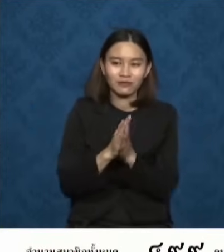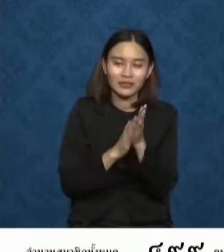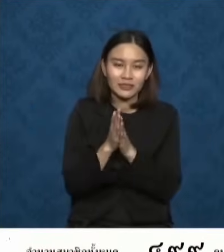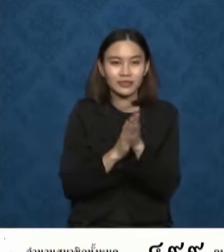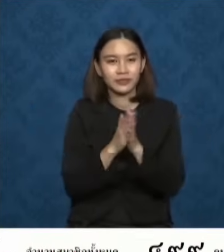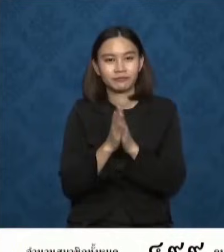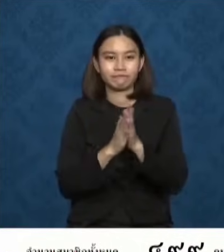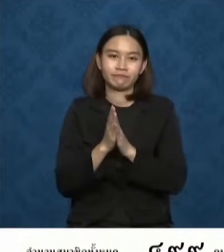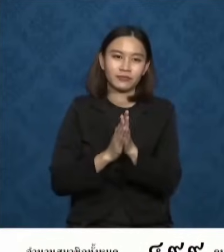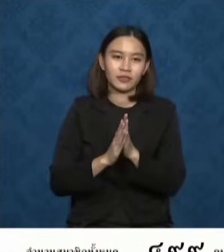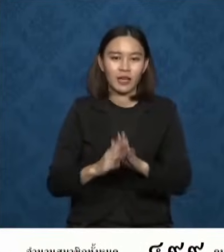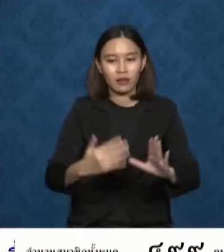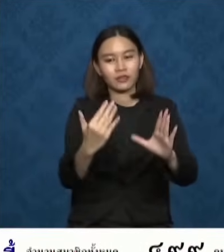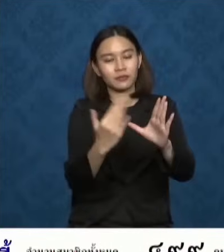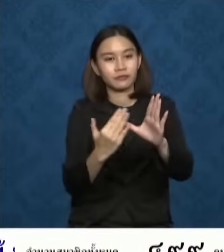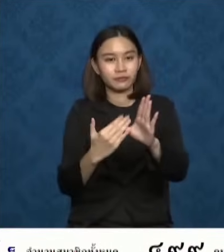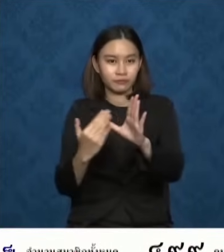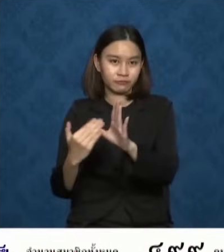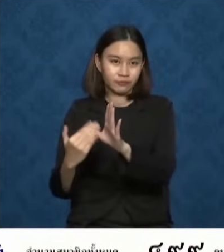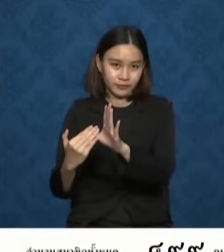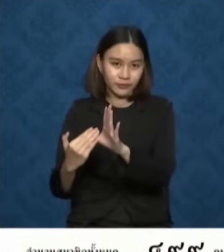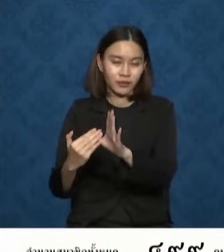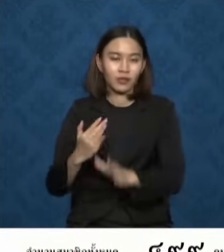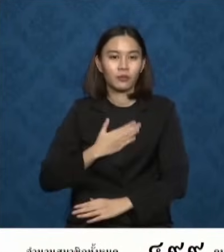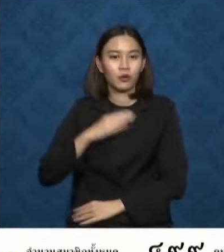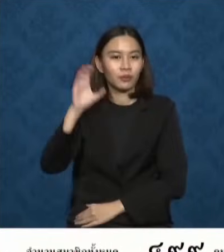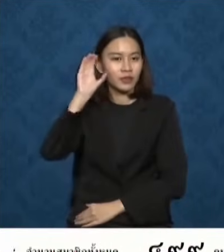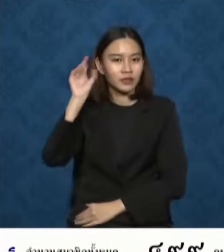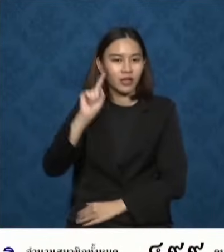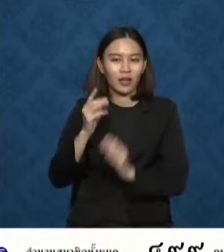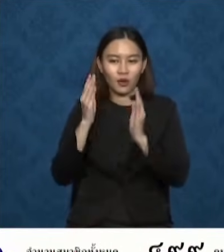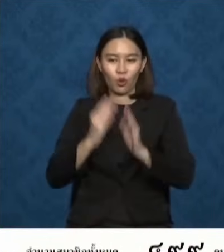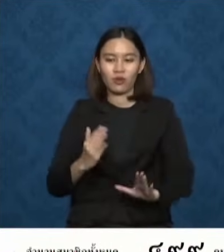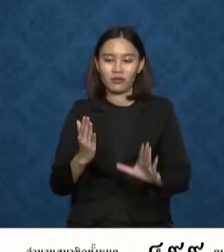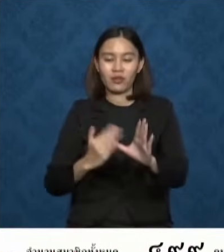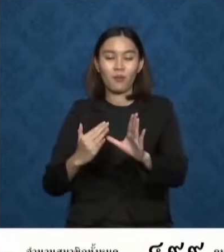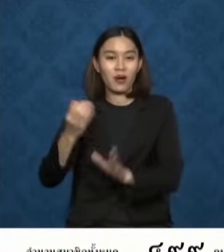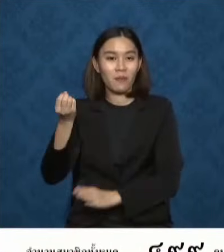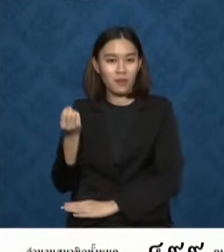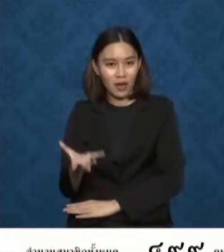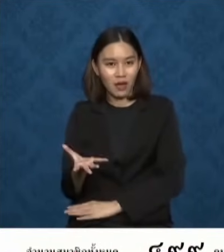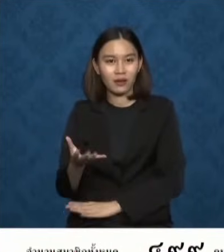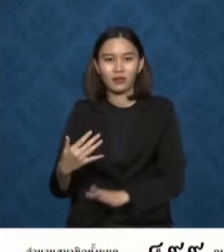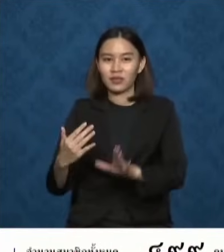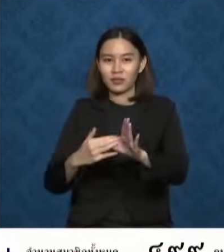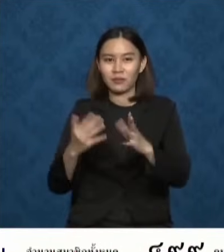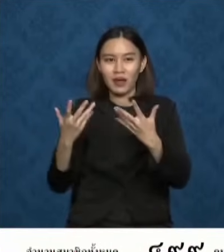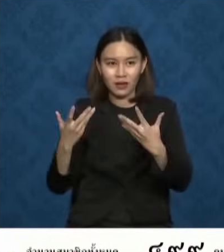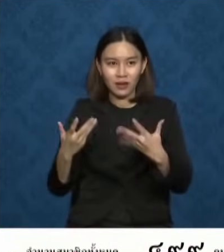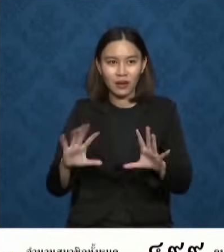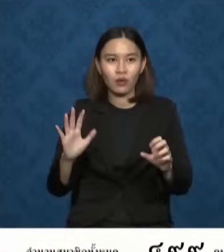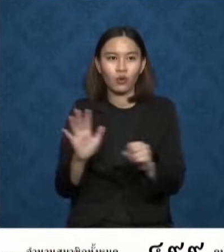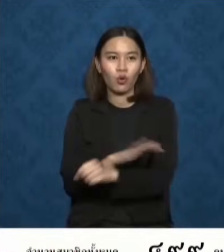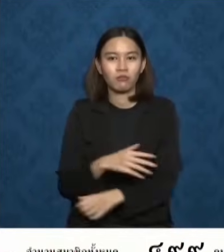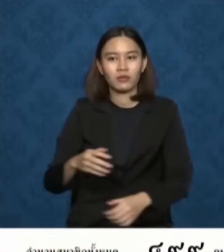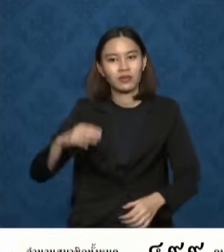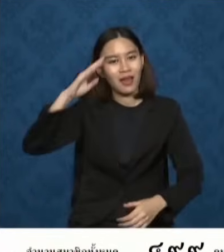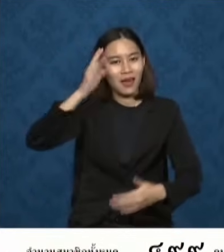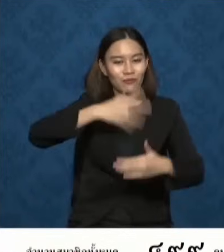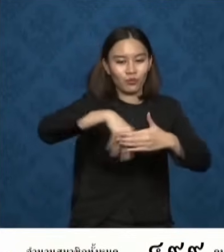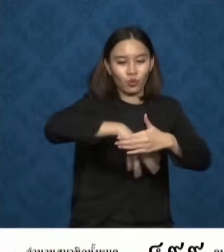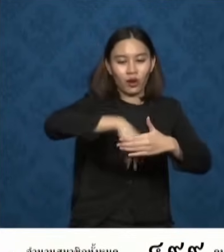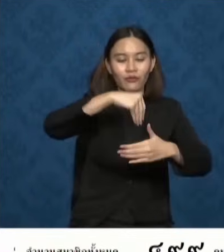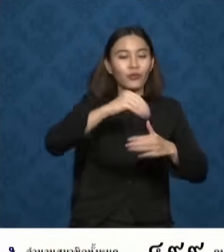จให้คนสมัครผมเชื่อว่าปีนี้คนจะสมัครเยอะเมื่อสมัครเยอะเกิดครบปั๊บก็ไม่ต้องเกณฑ์โดยธรรมช